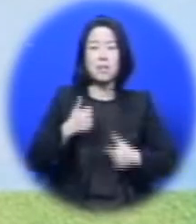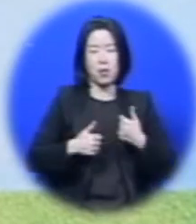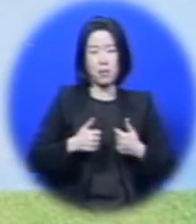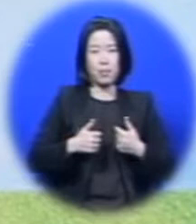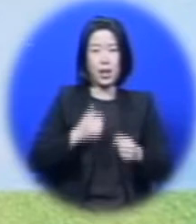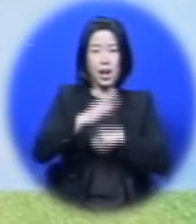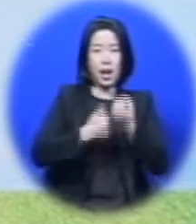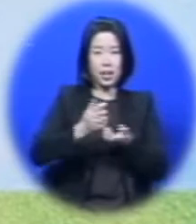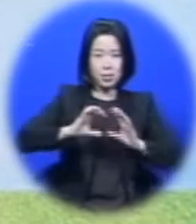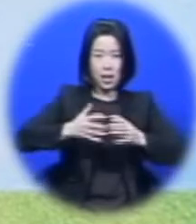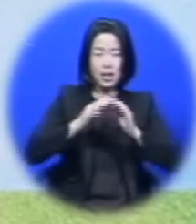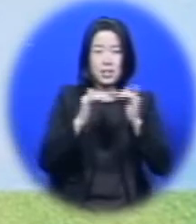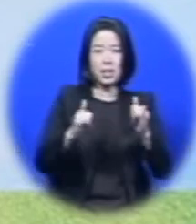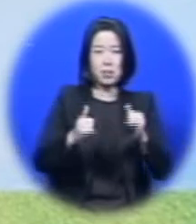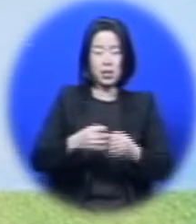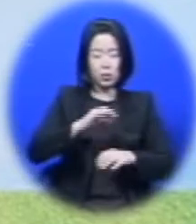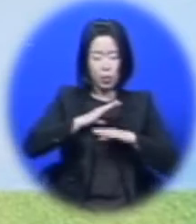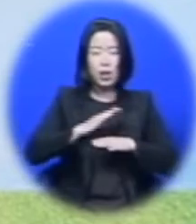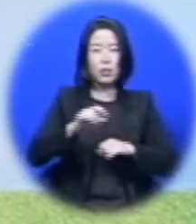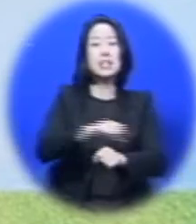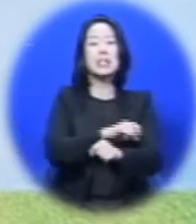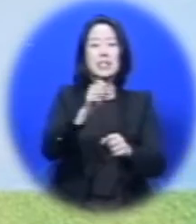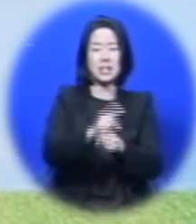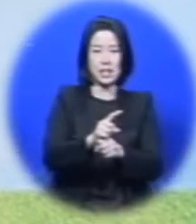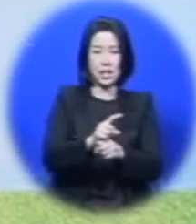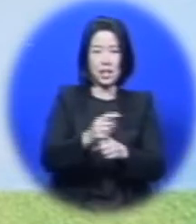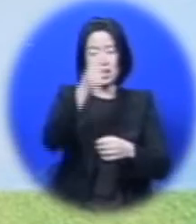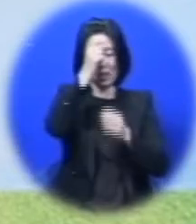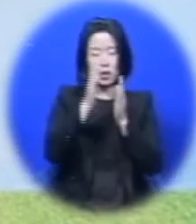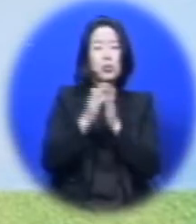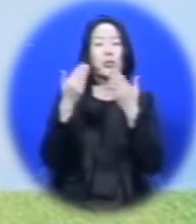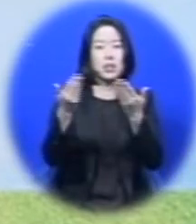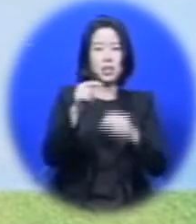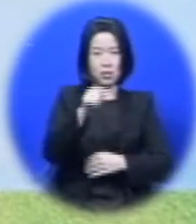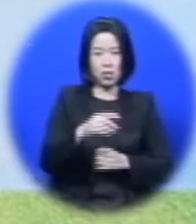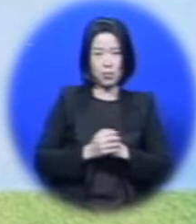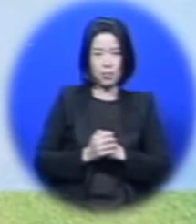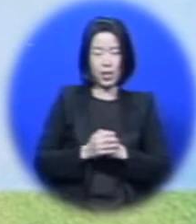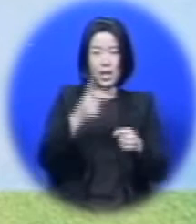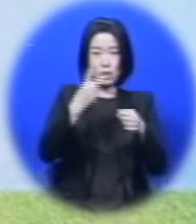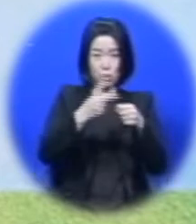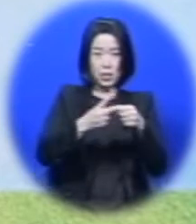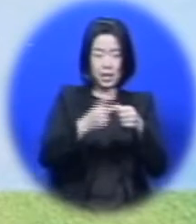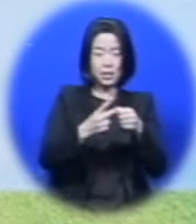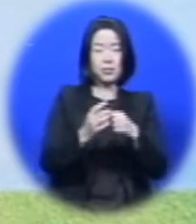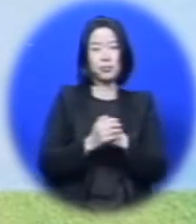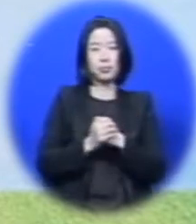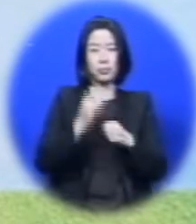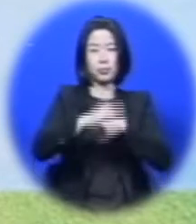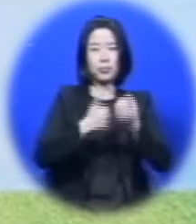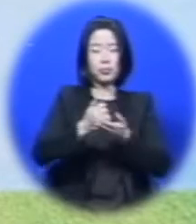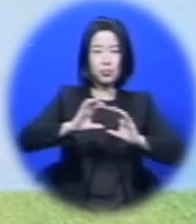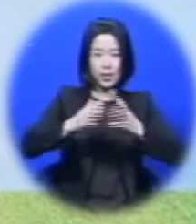사람의 가장 놀라운 특징입니다. 기도하는 거예요. 하나님께. 두 번째는